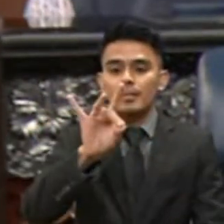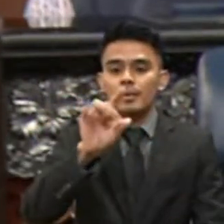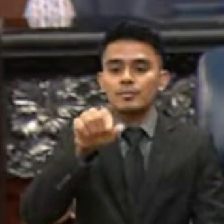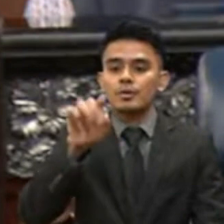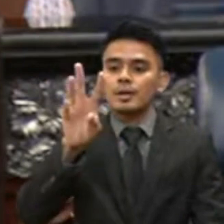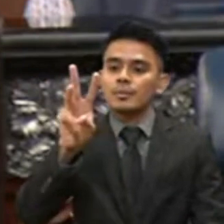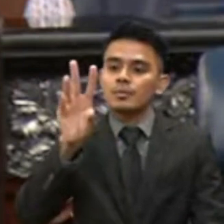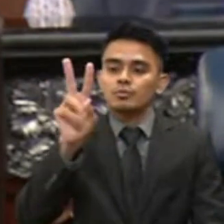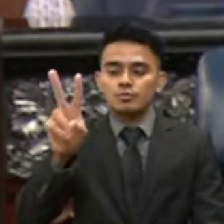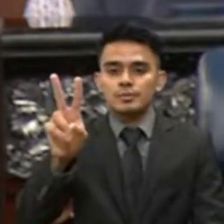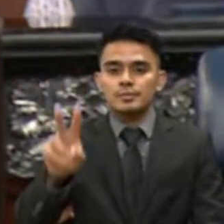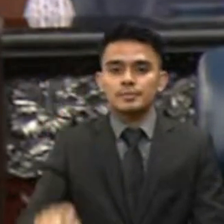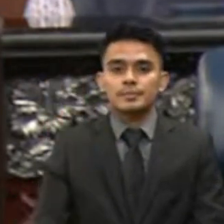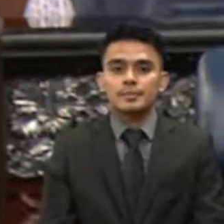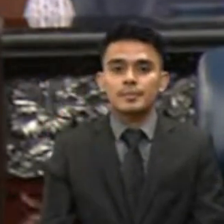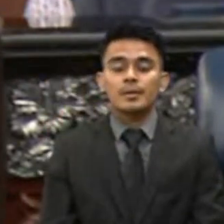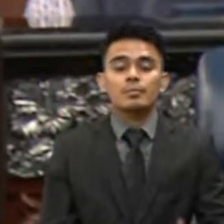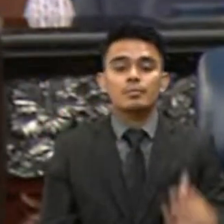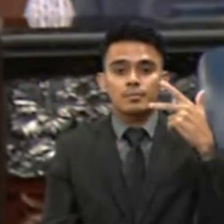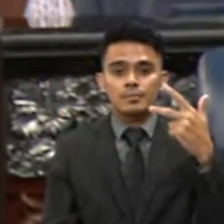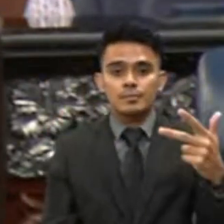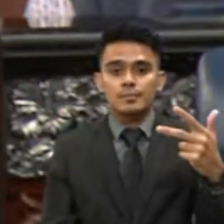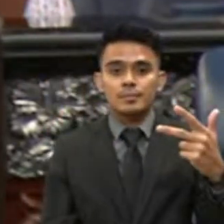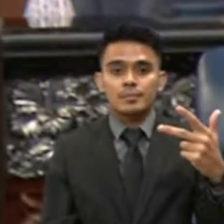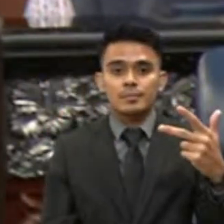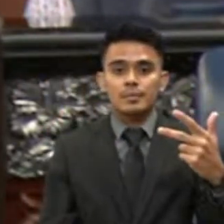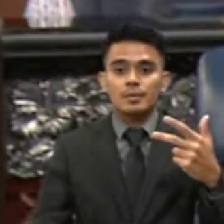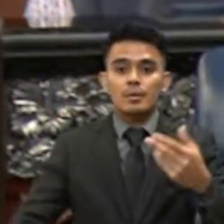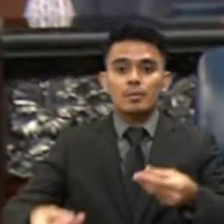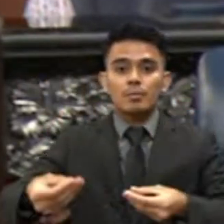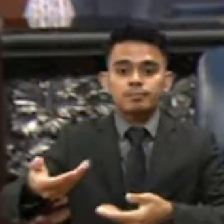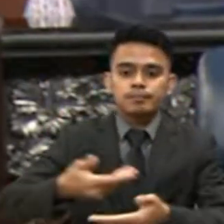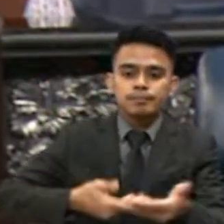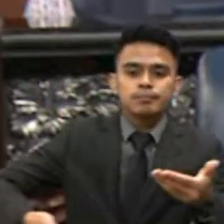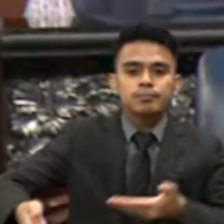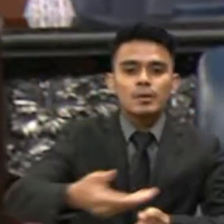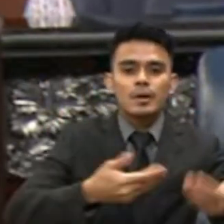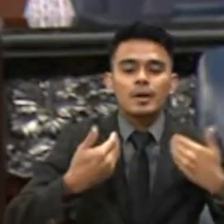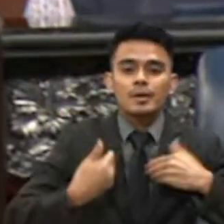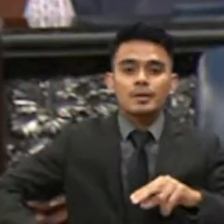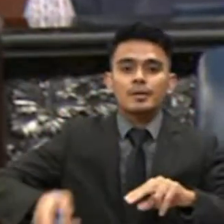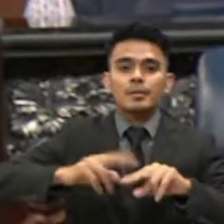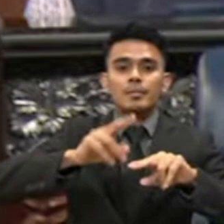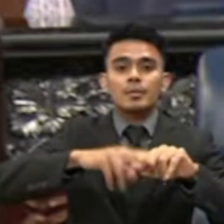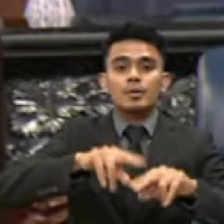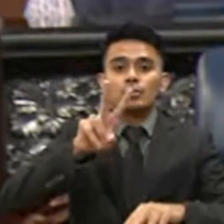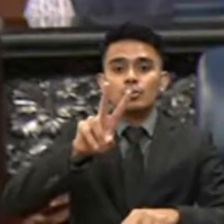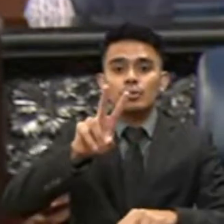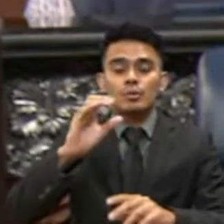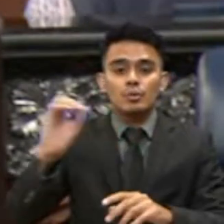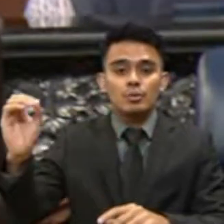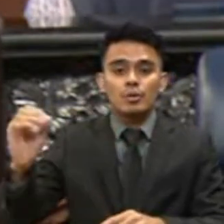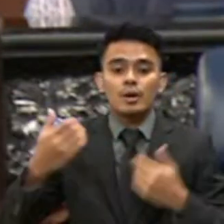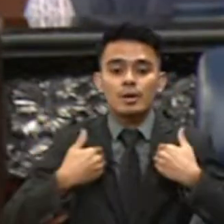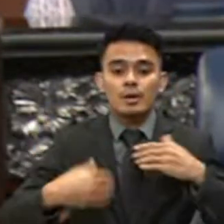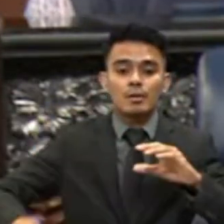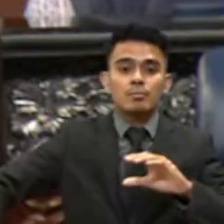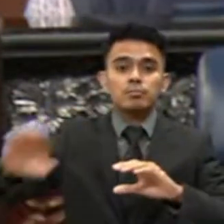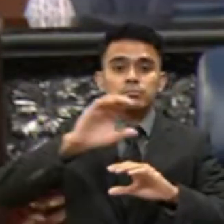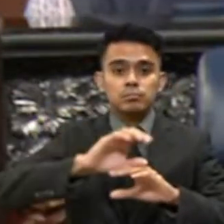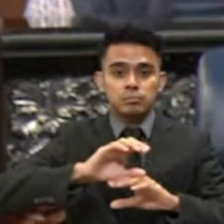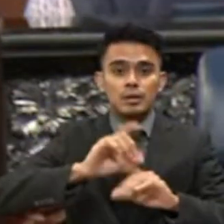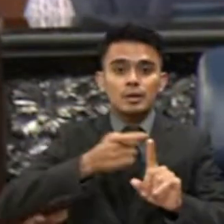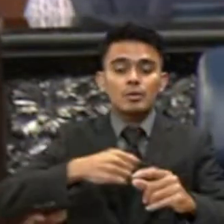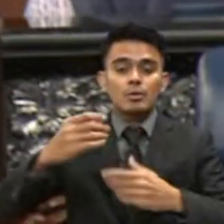1468.62 ketiga perdagangan luar terus mencatat pertumbuhan dua digit di samping prestasi pelaburan langsung